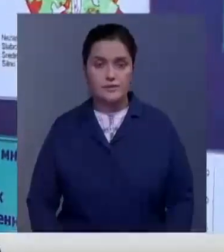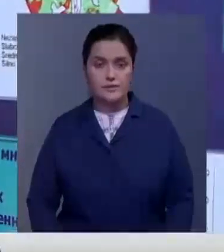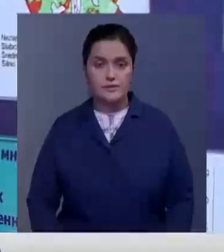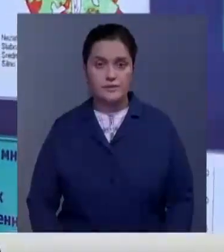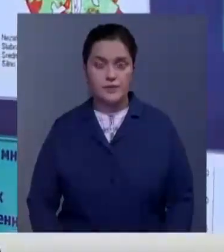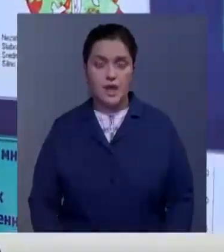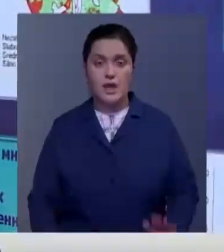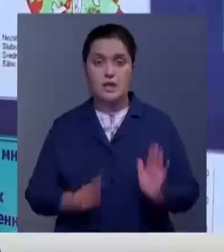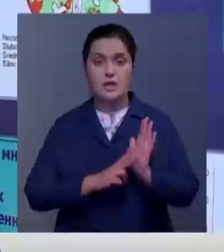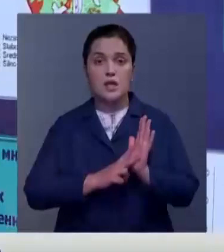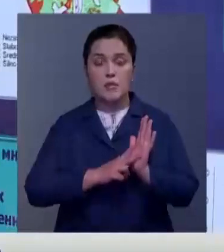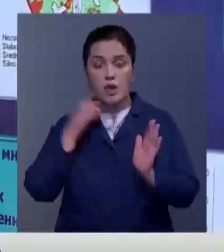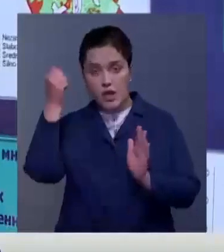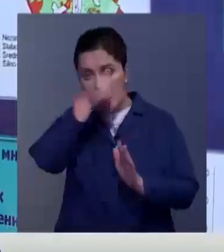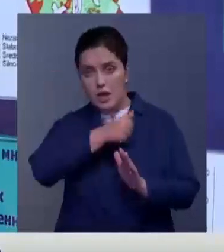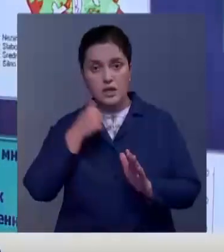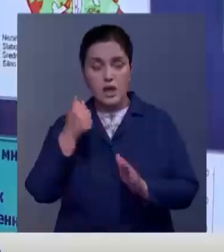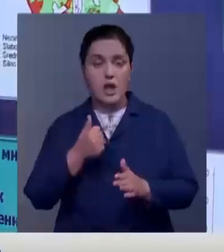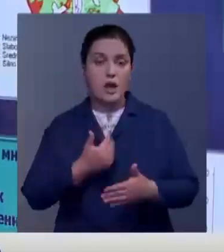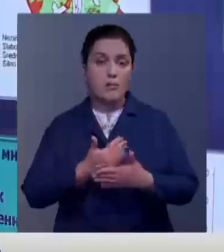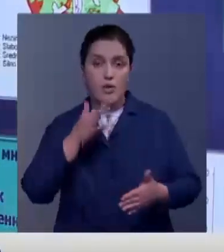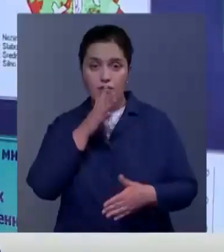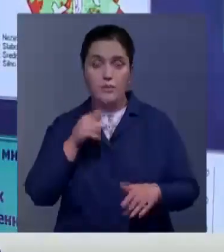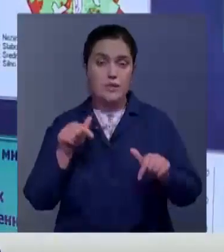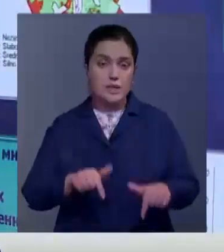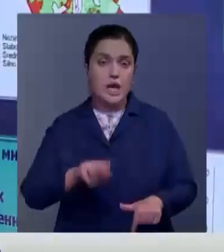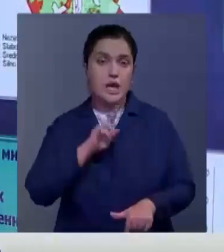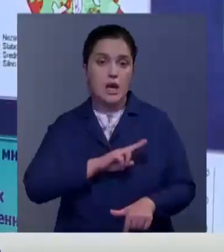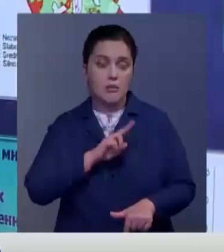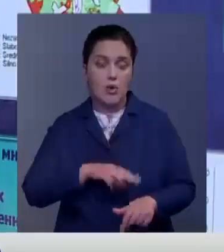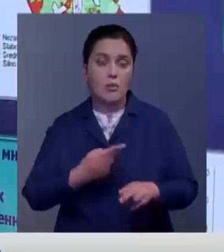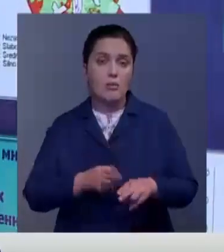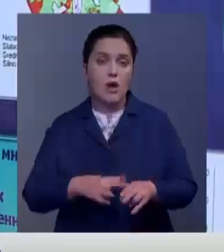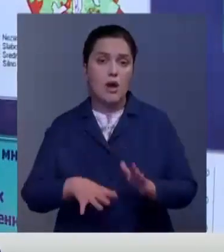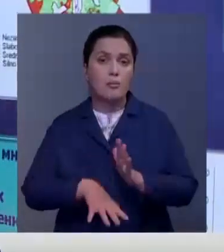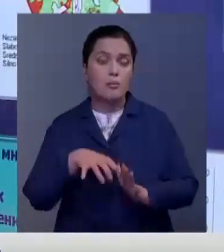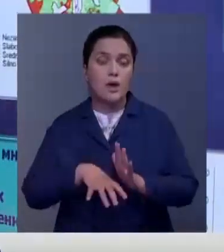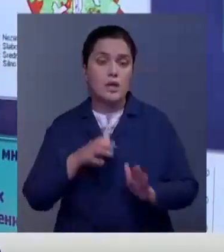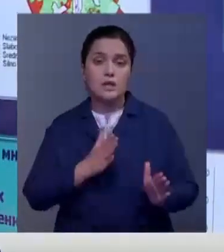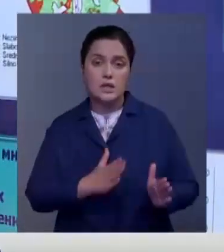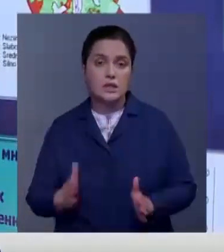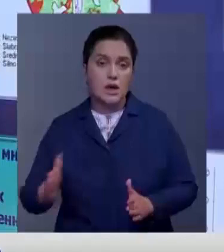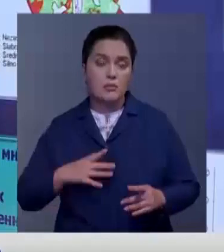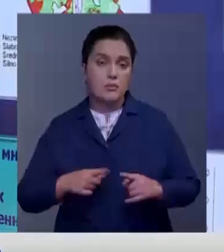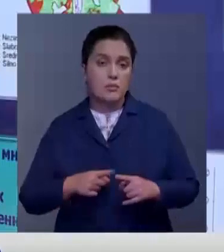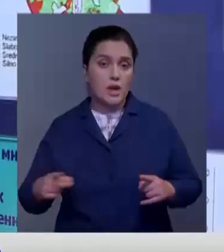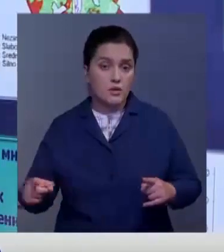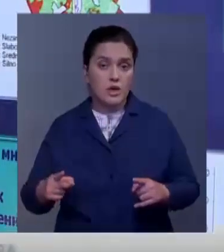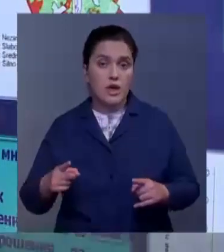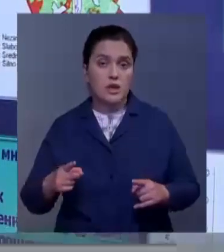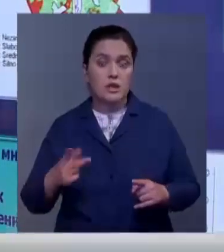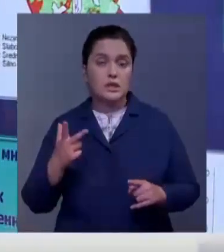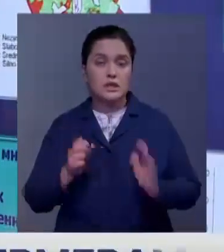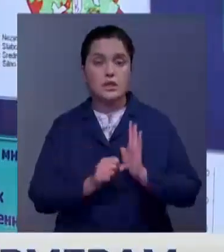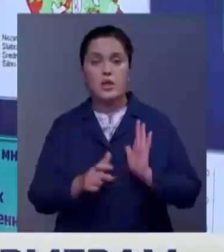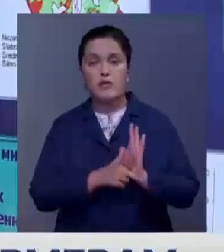В 70-х годах прошлого века здесь работала горизонтальная дренажная система протяженностью 368 километров.